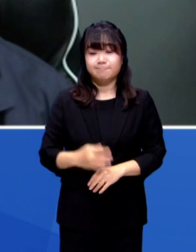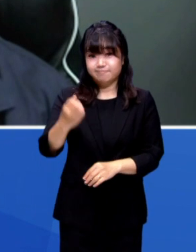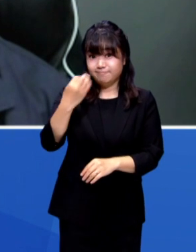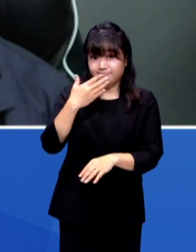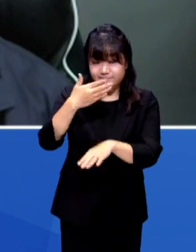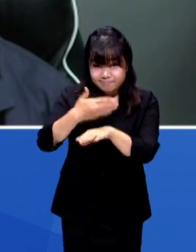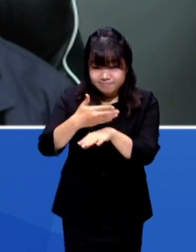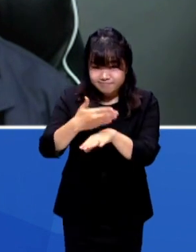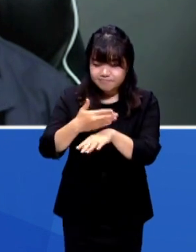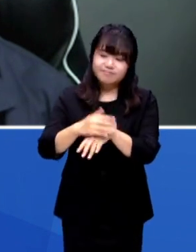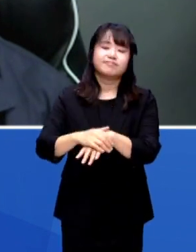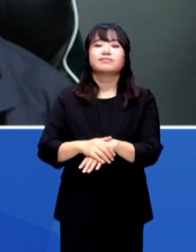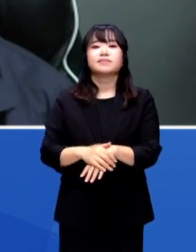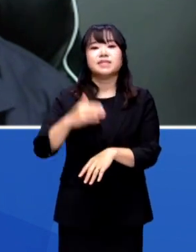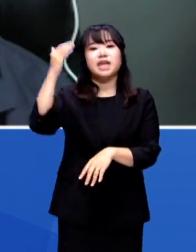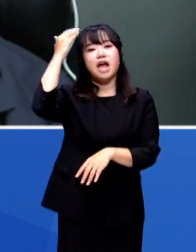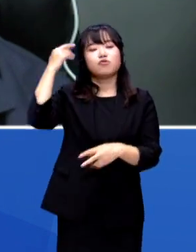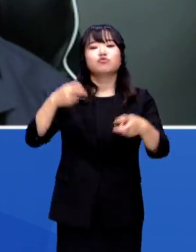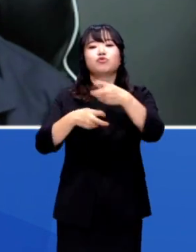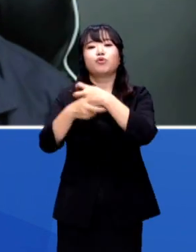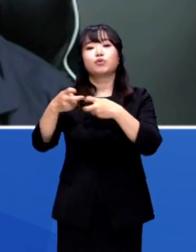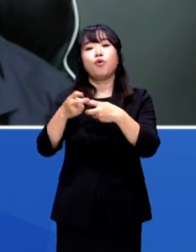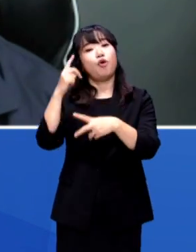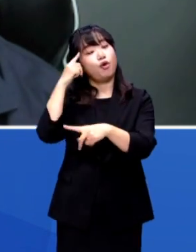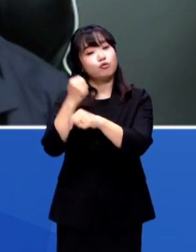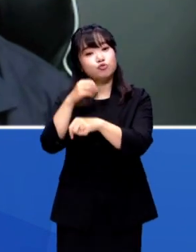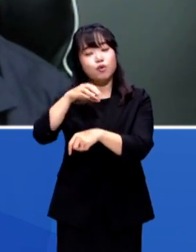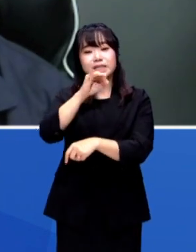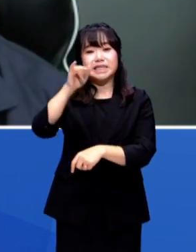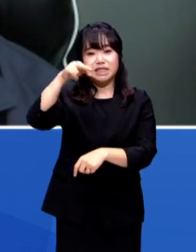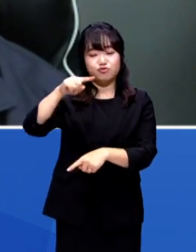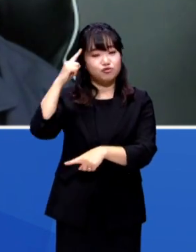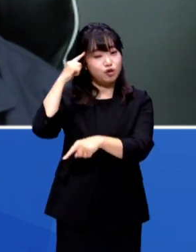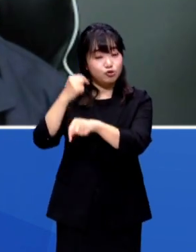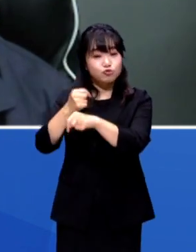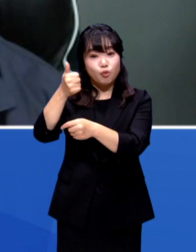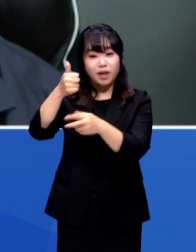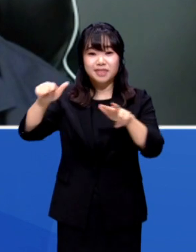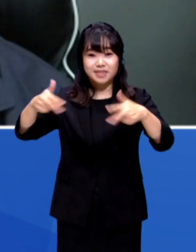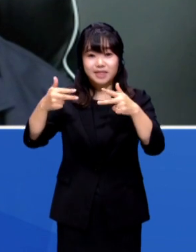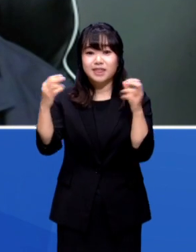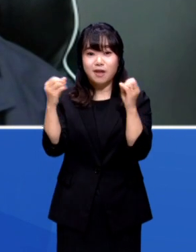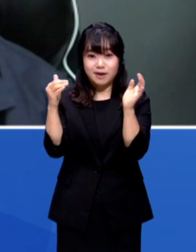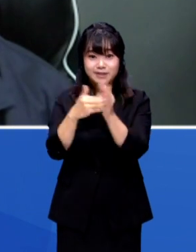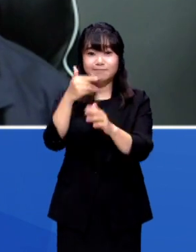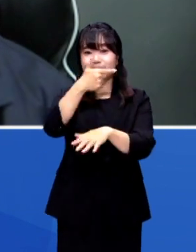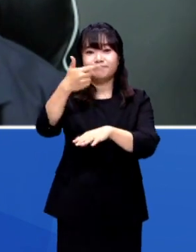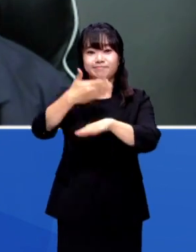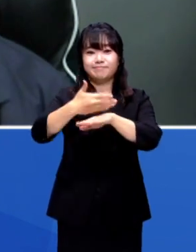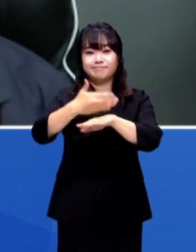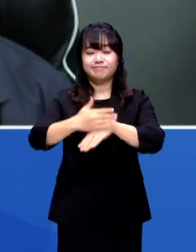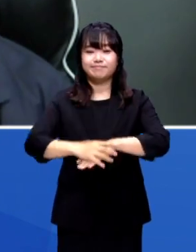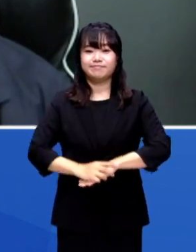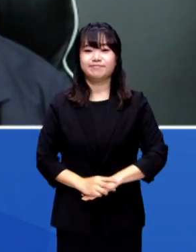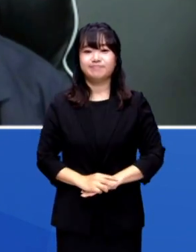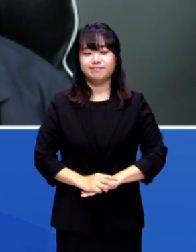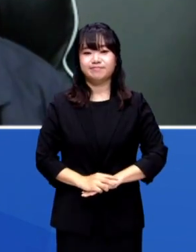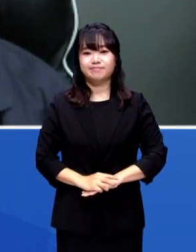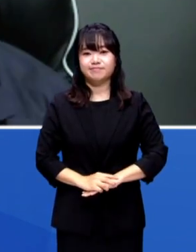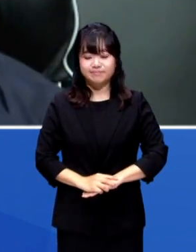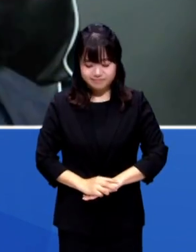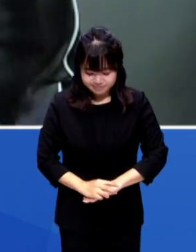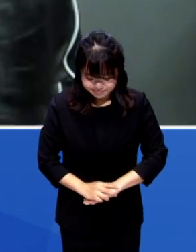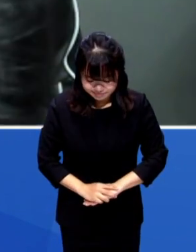여기까지 듣겠습니다. 지금까지 한국교통연구원 이준 연구위원과 말씀 나눴습니다. 고맙습니다.